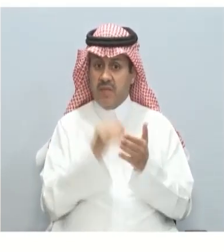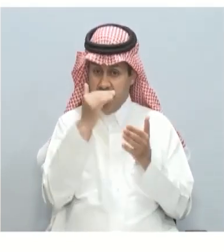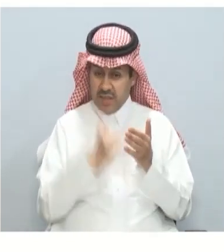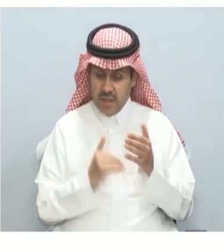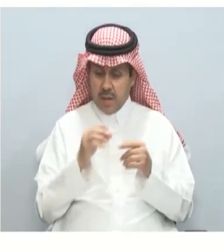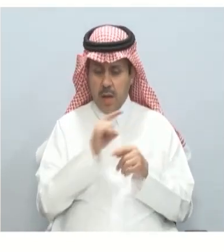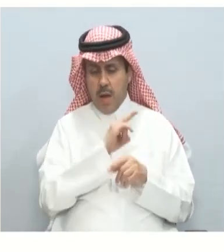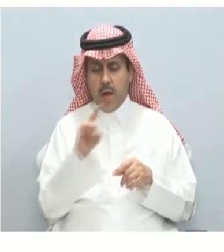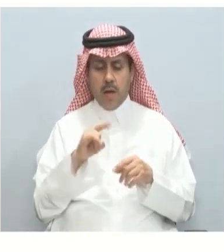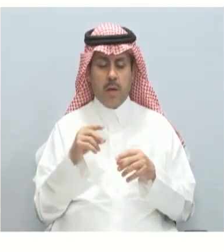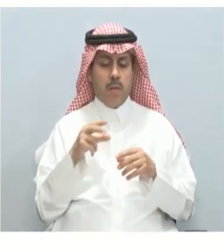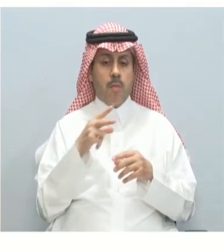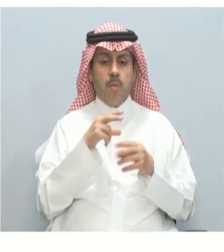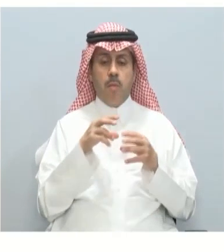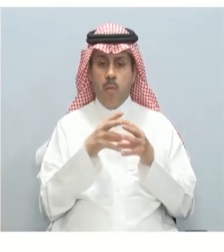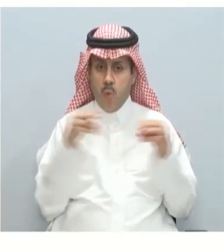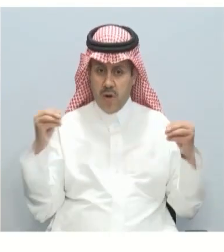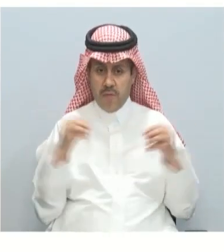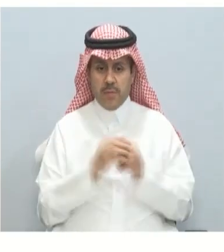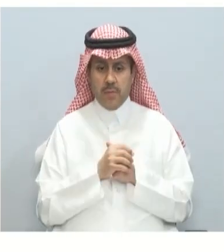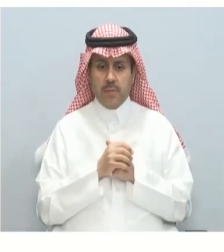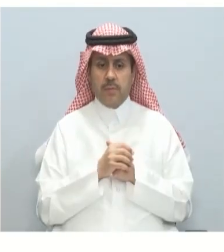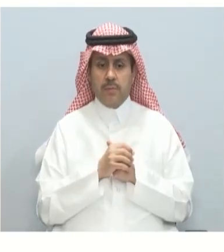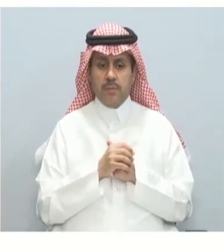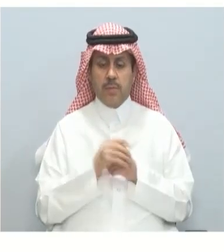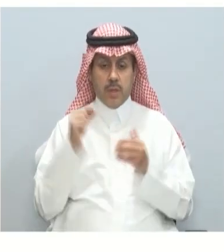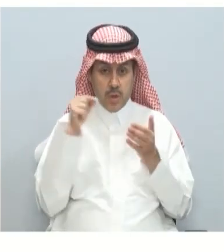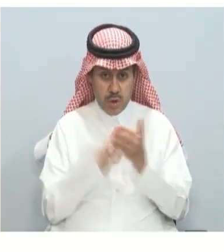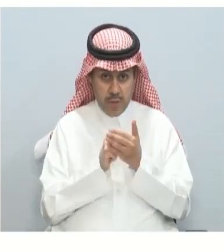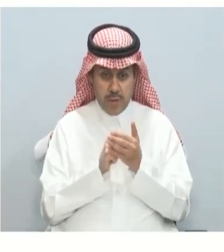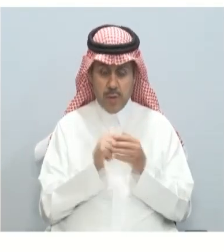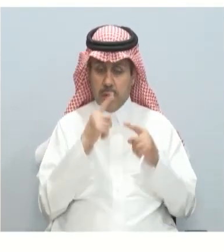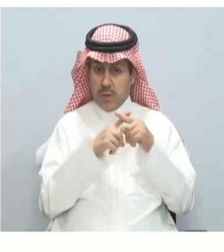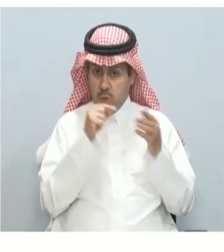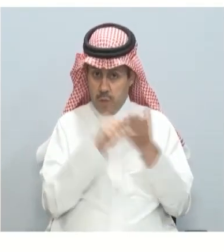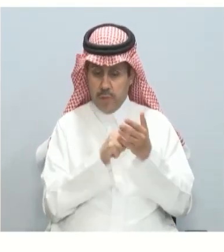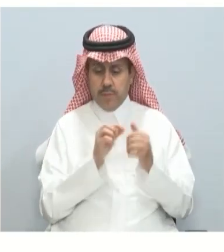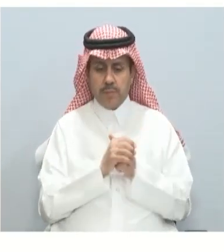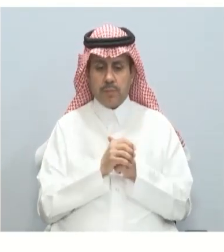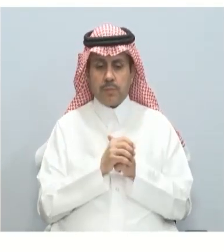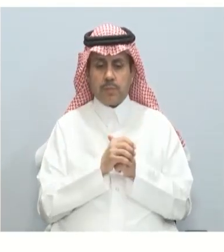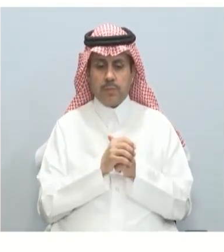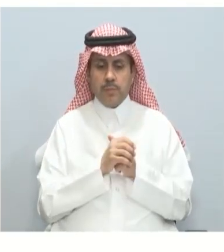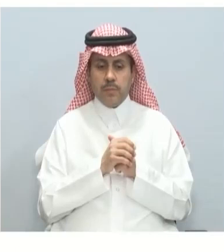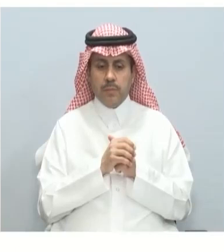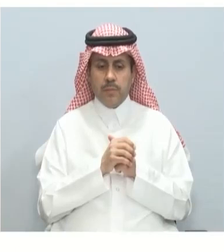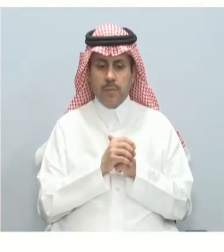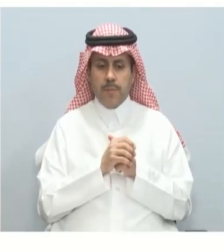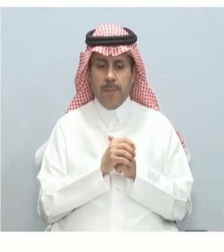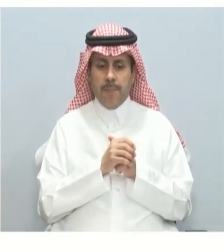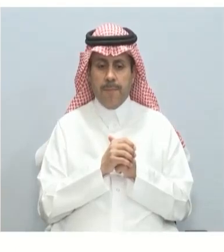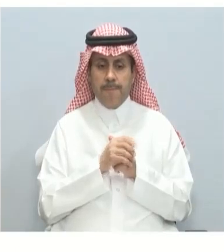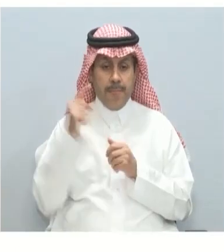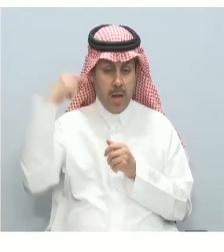سلوك الداله عند طرفيها لما اكس تؤول اكس تؤول للصفر لاحظ هنا